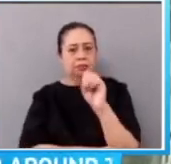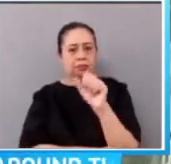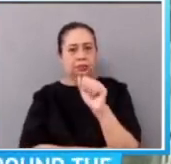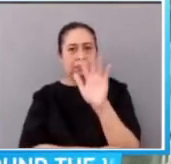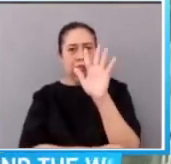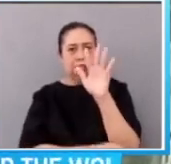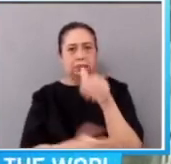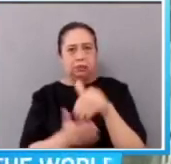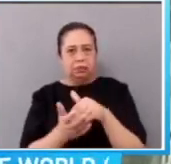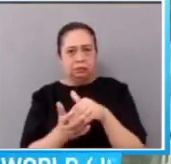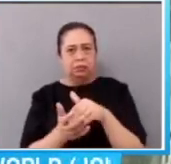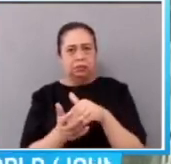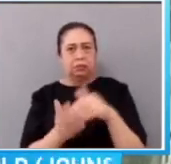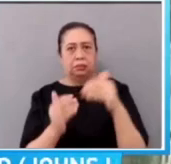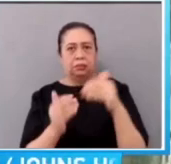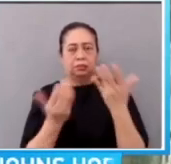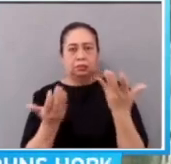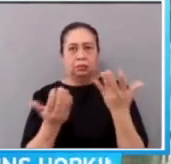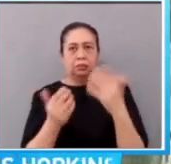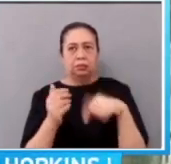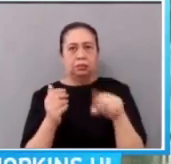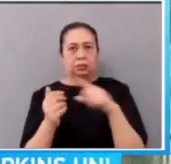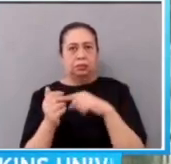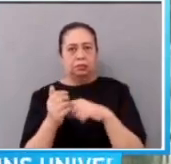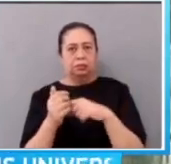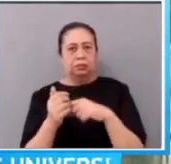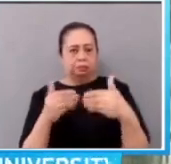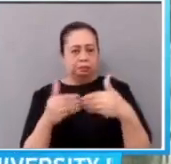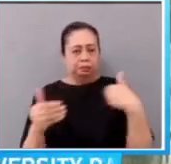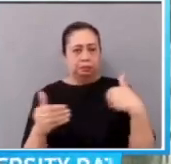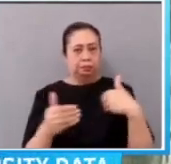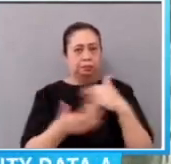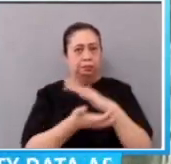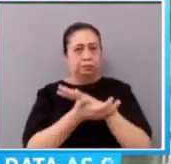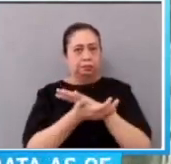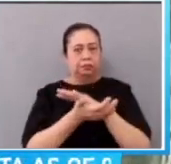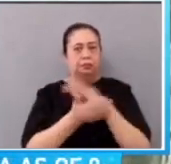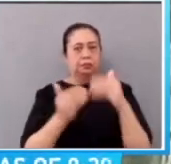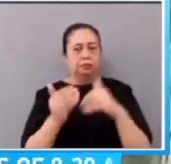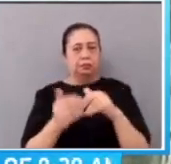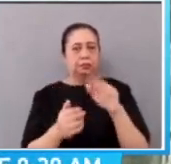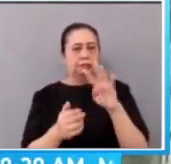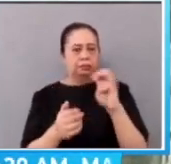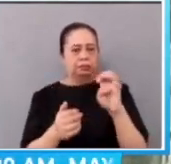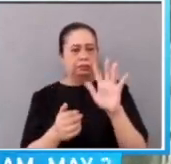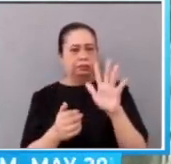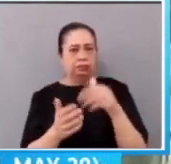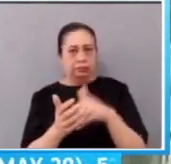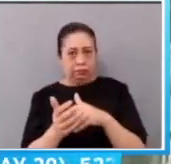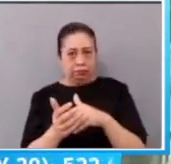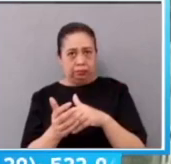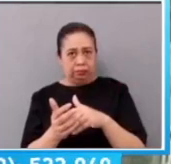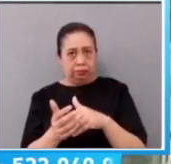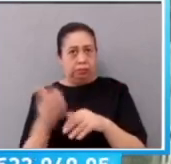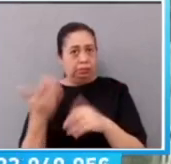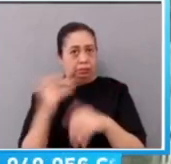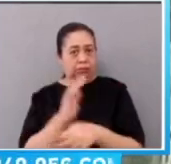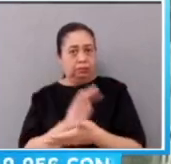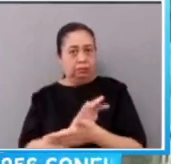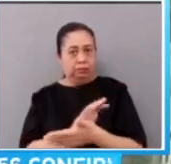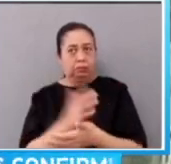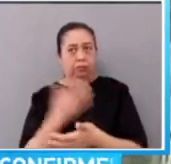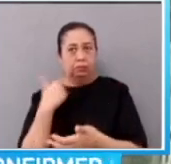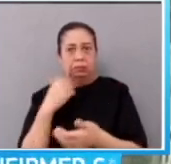lang po sa ating pre-pandemic level na 405,000. Yan po ay wala pa po yung